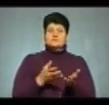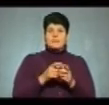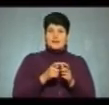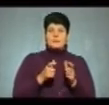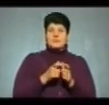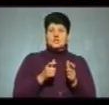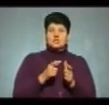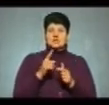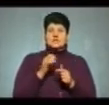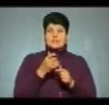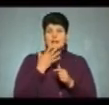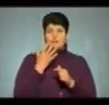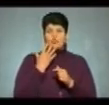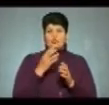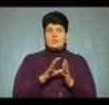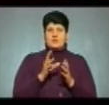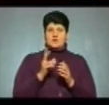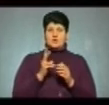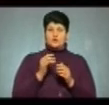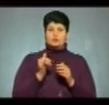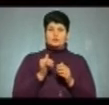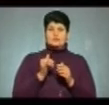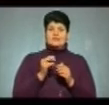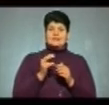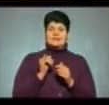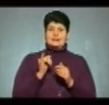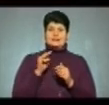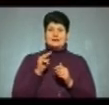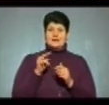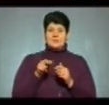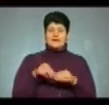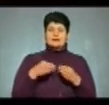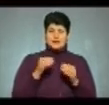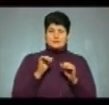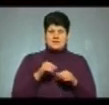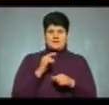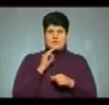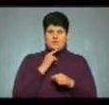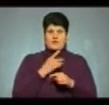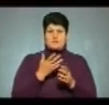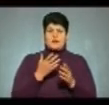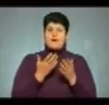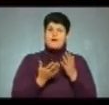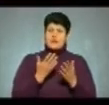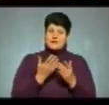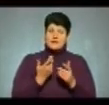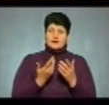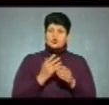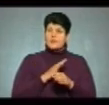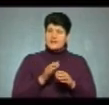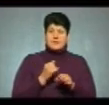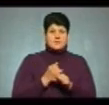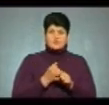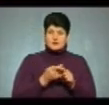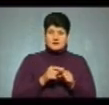платіжці за теплову енергію. Саме ІТП дає можливість економити, але якщо не працювати